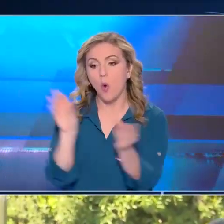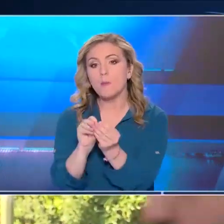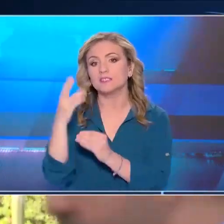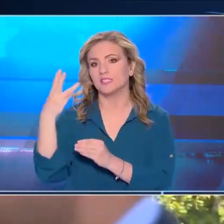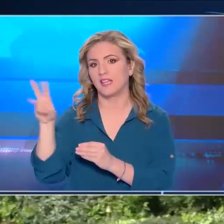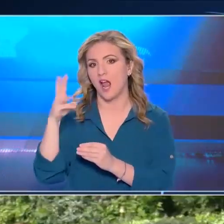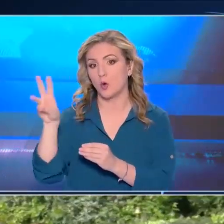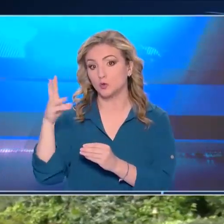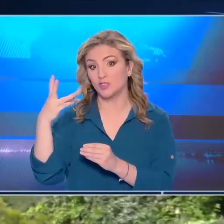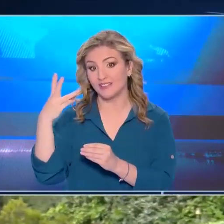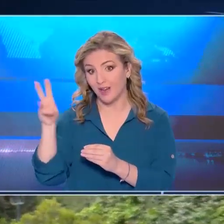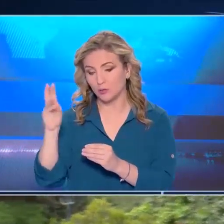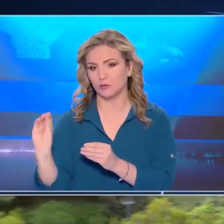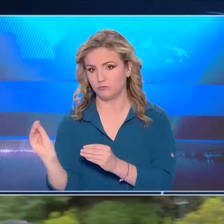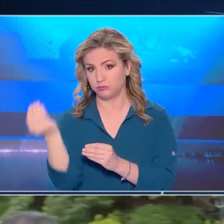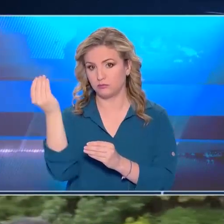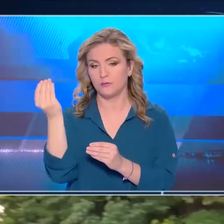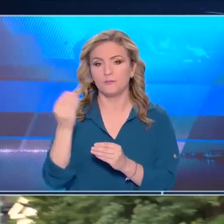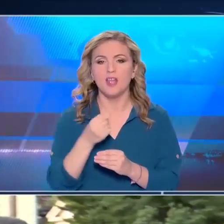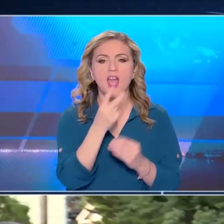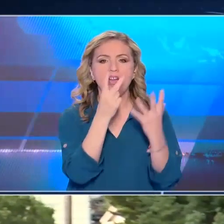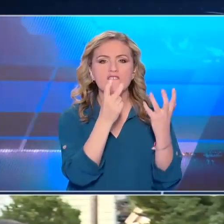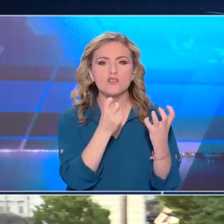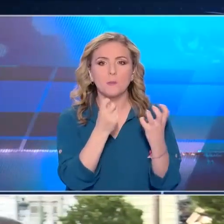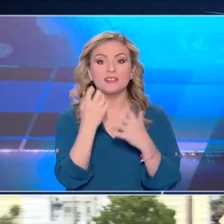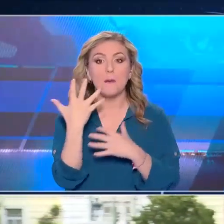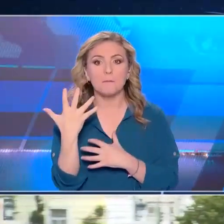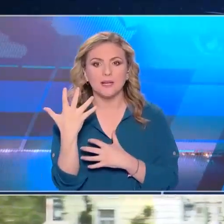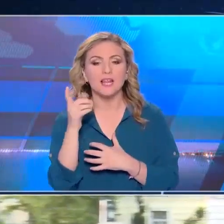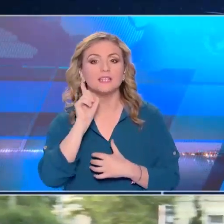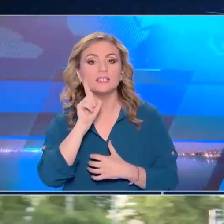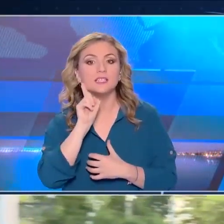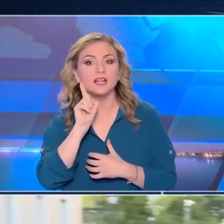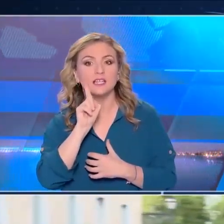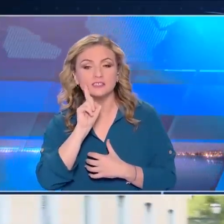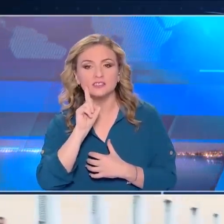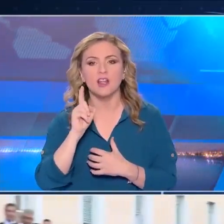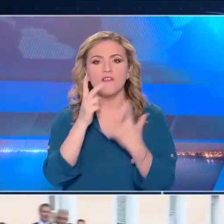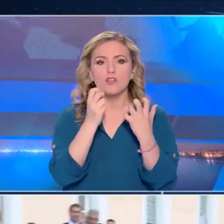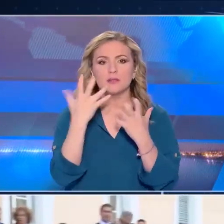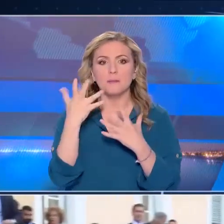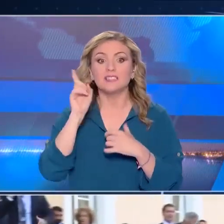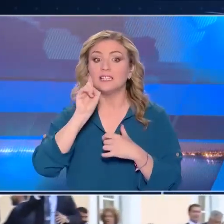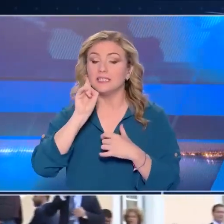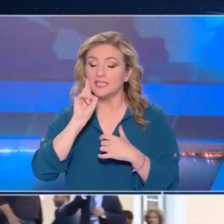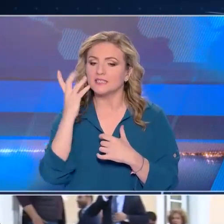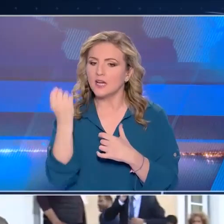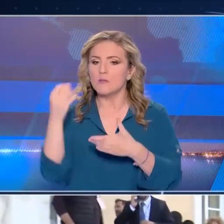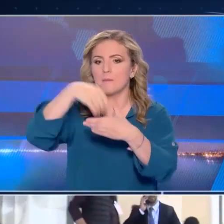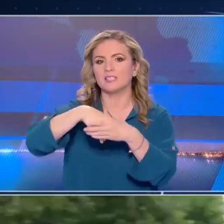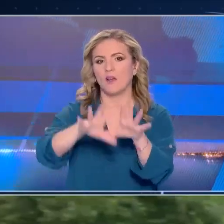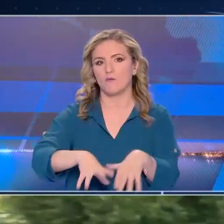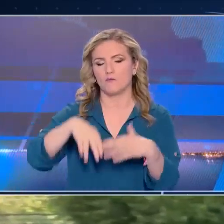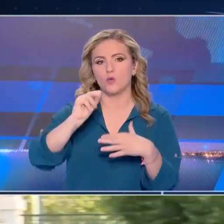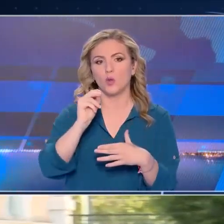οποίοι εξελέγησαν. Από αυτούς οι 75 είναι γυναίκες, έχουμε 75 γυναίκες δηλαδή στη Βουλή,